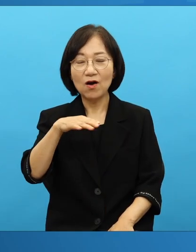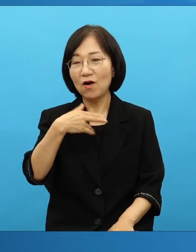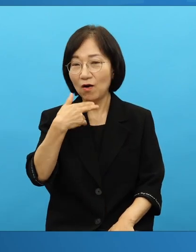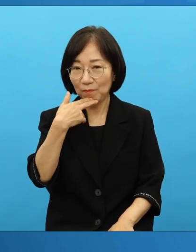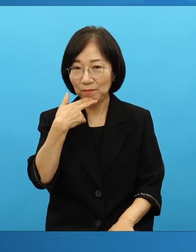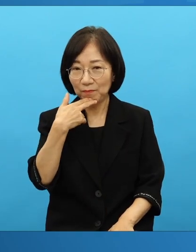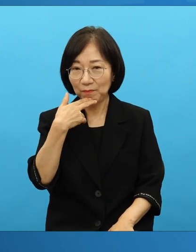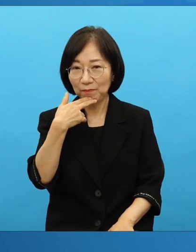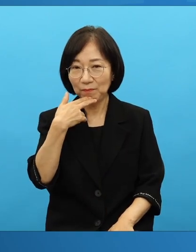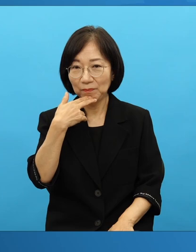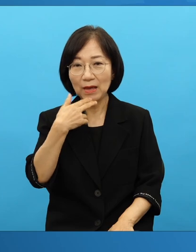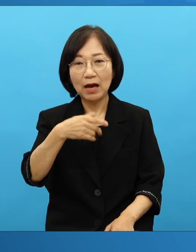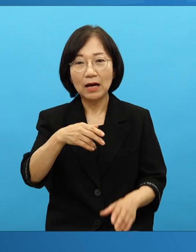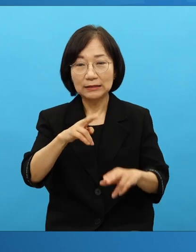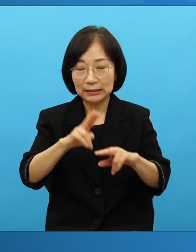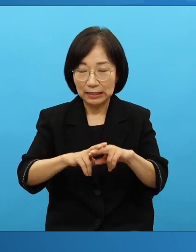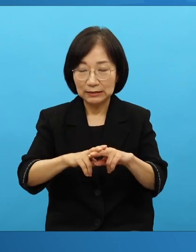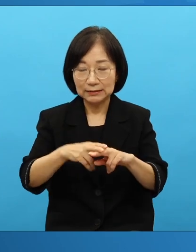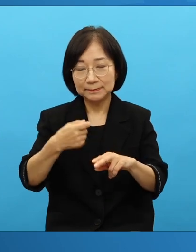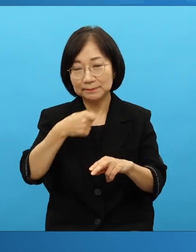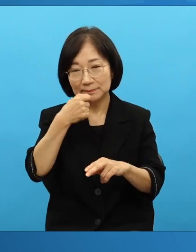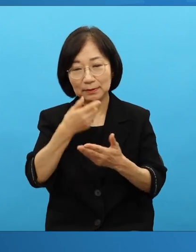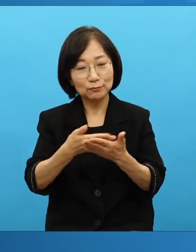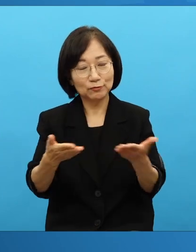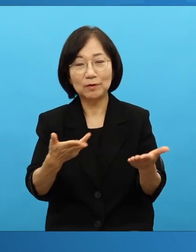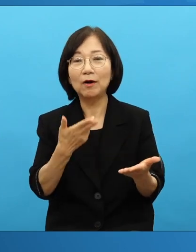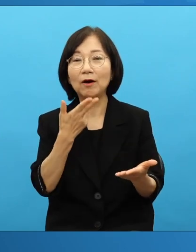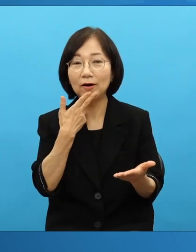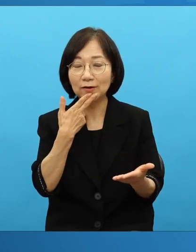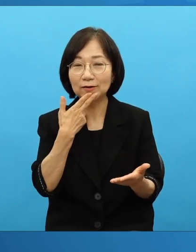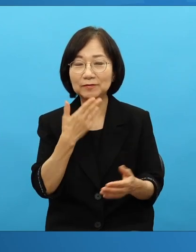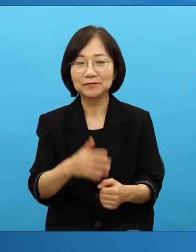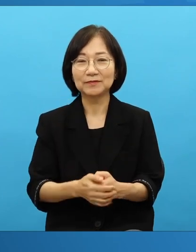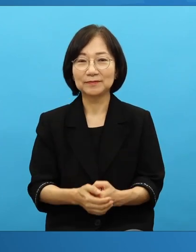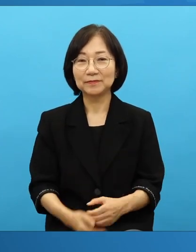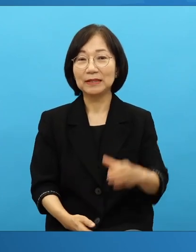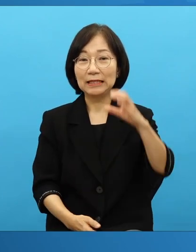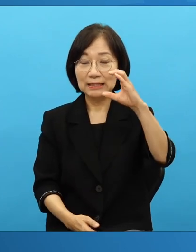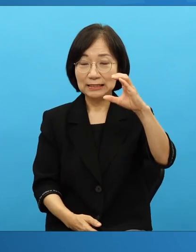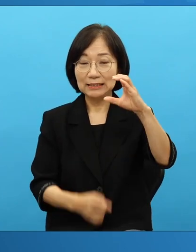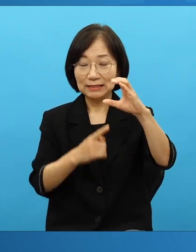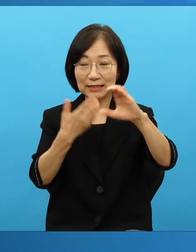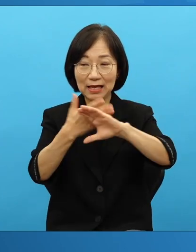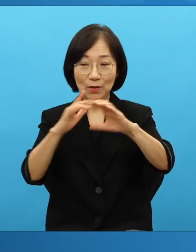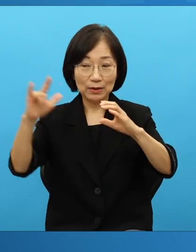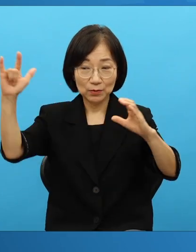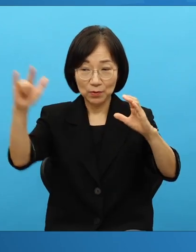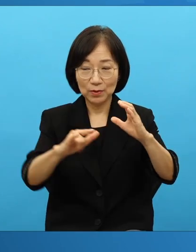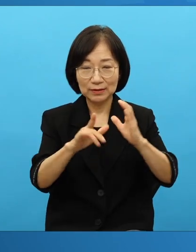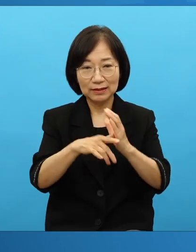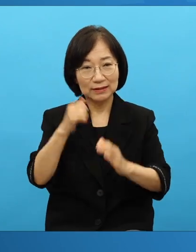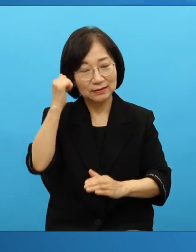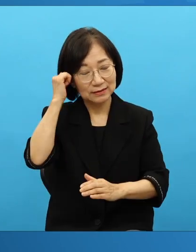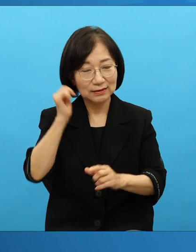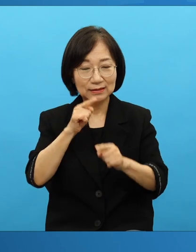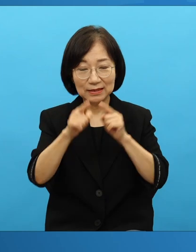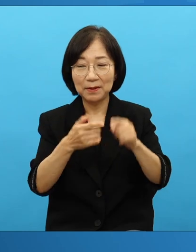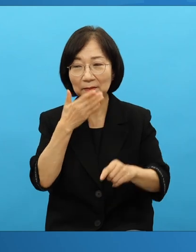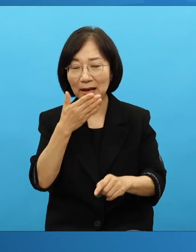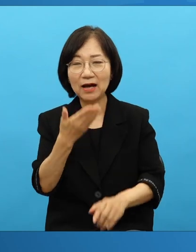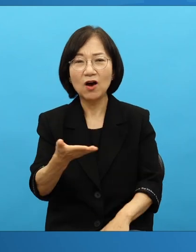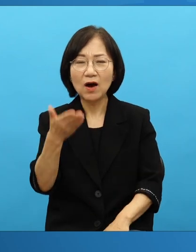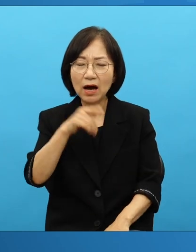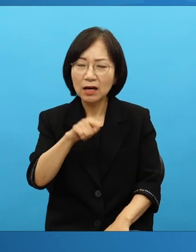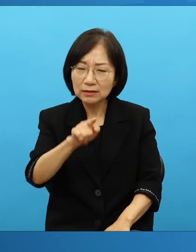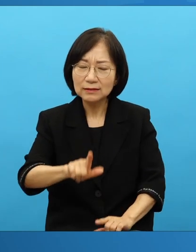없지만 좌석 식사가 제공되지 않습니다. C그룹 참가자 중 해외 참가자의 경우에도 숙소 신청이 가능합니다. 단 당일 등록의 경우